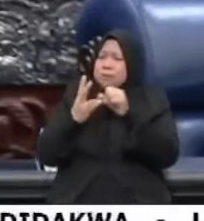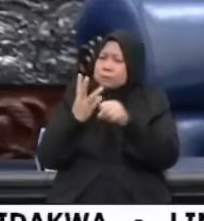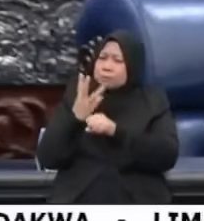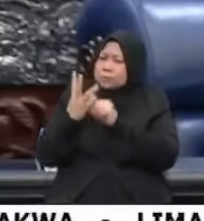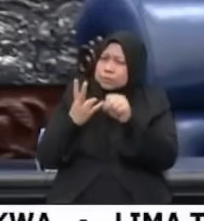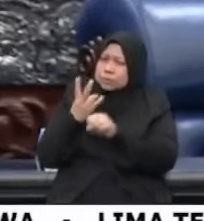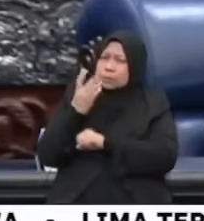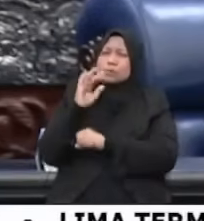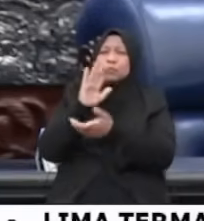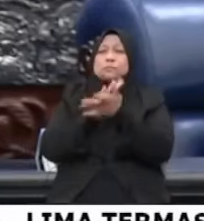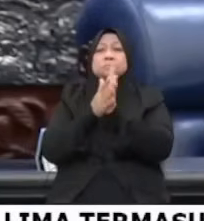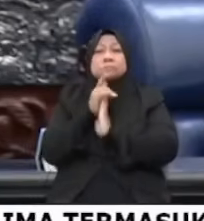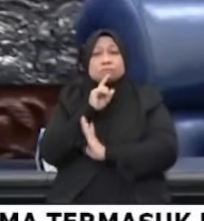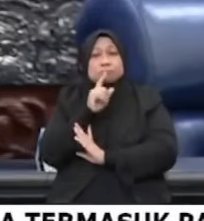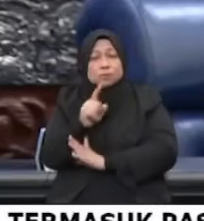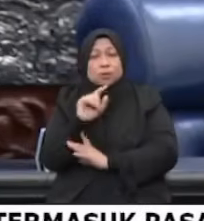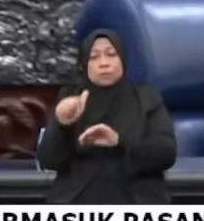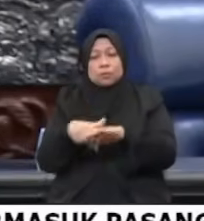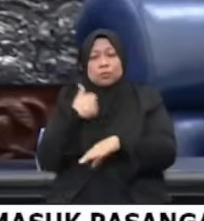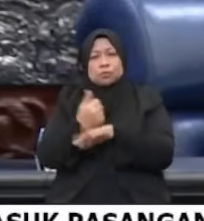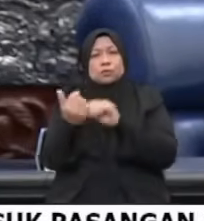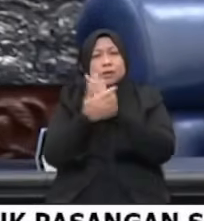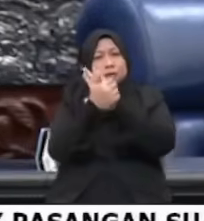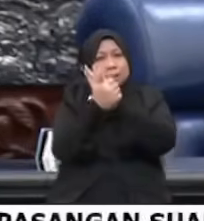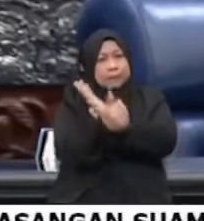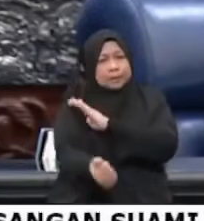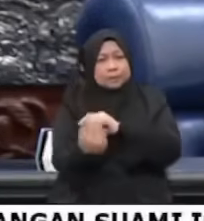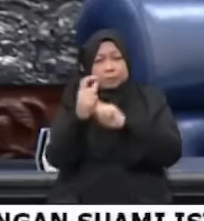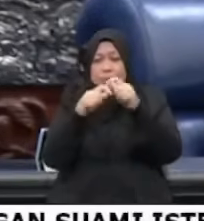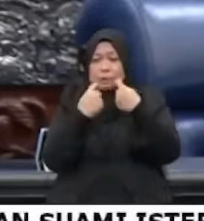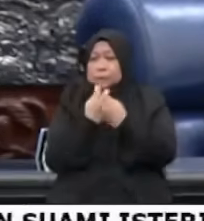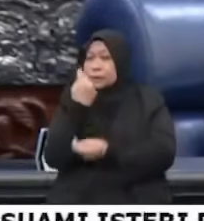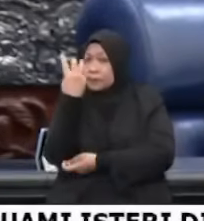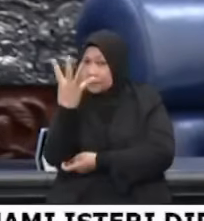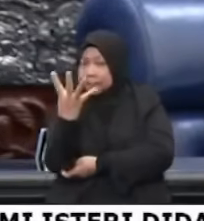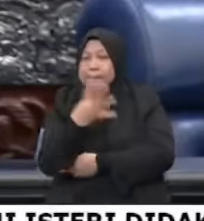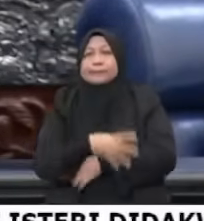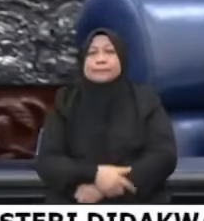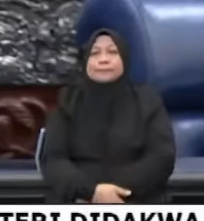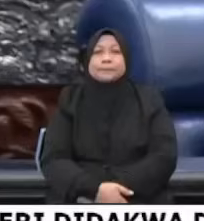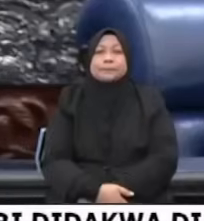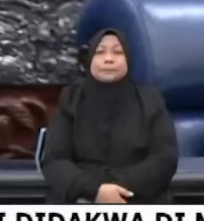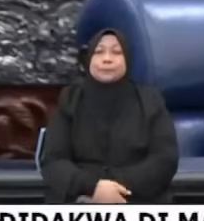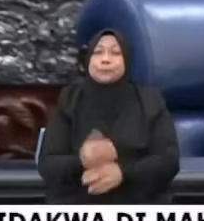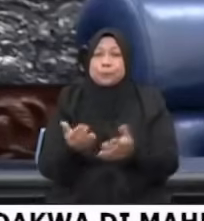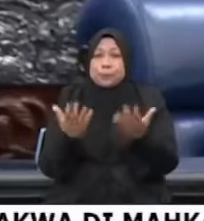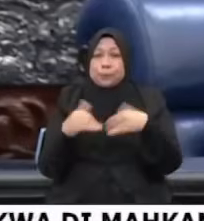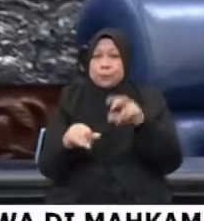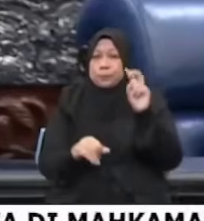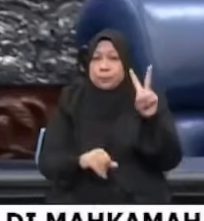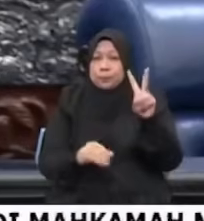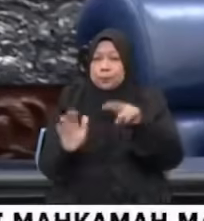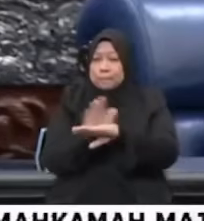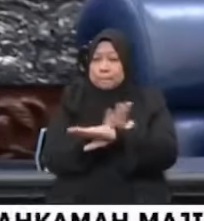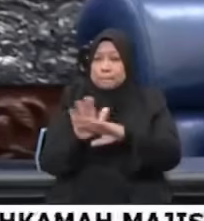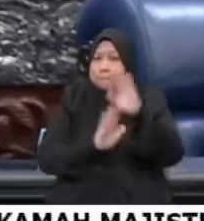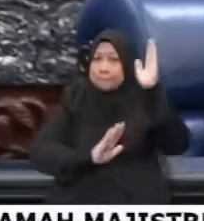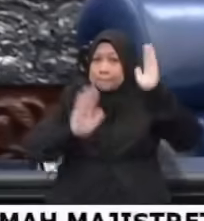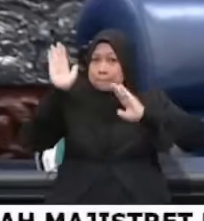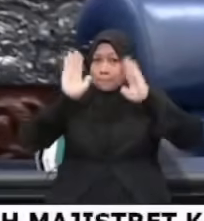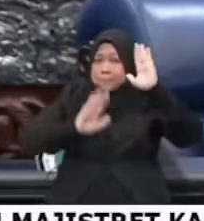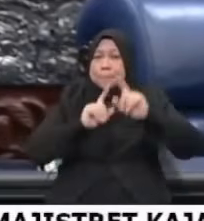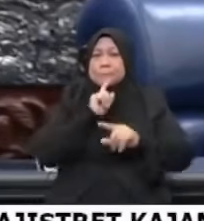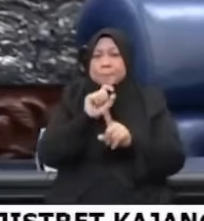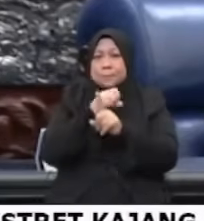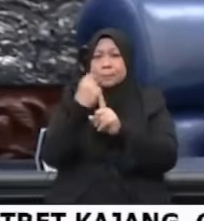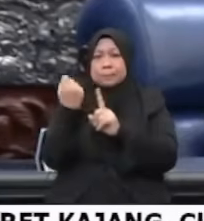tahun untuk menjadikan mewujudkan Talent ini bermula pada tingkatan empat seterusnya kedua perdagangan Malaysia masih lagi dalam